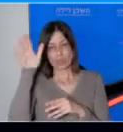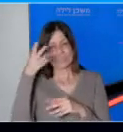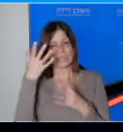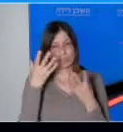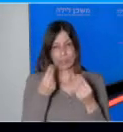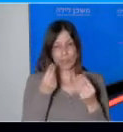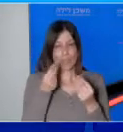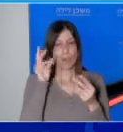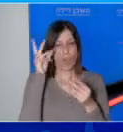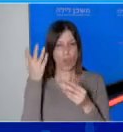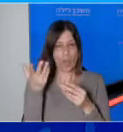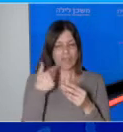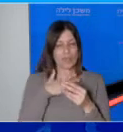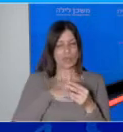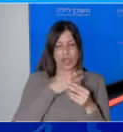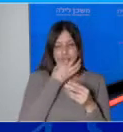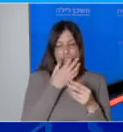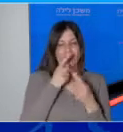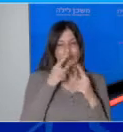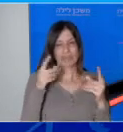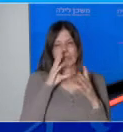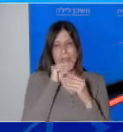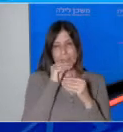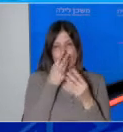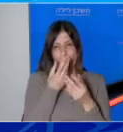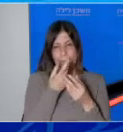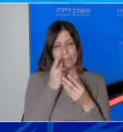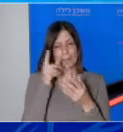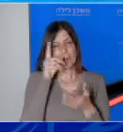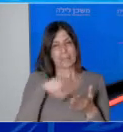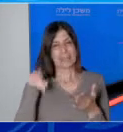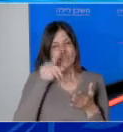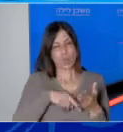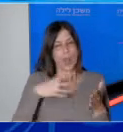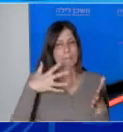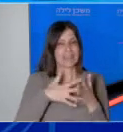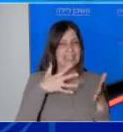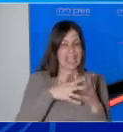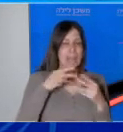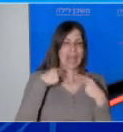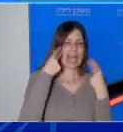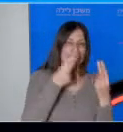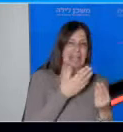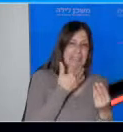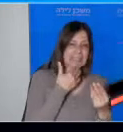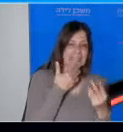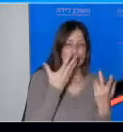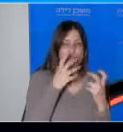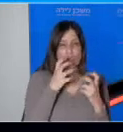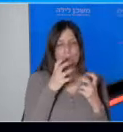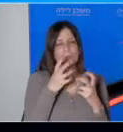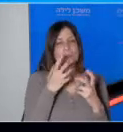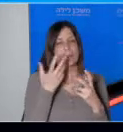בהמוניהם לחול, ואני רוצה לשאול אותך, היו כל מיני דיבורים על ביטול הבדיקה בחזרה לישראל, אותם 80 או 100